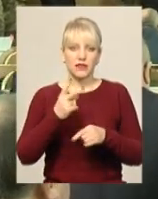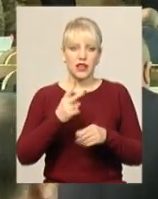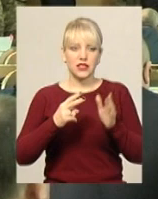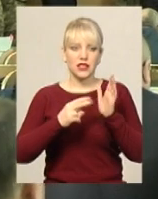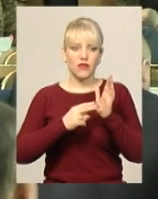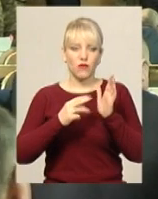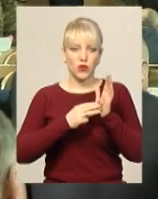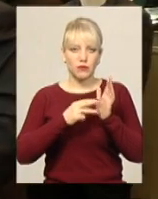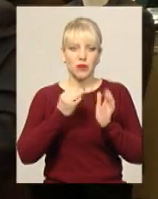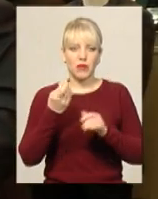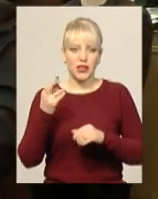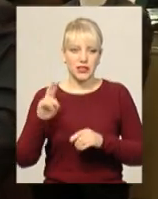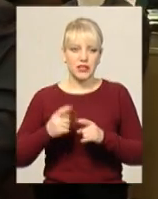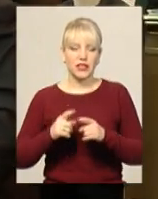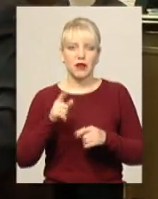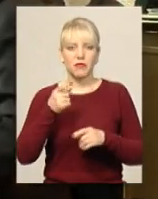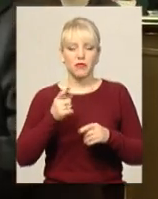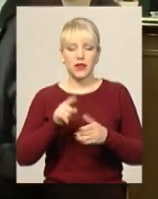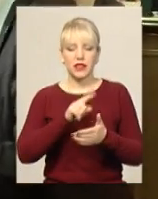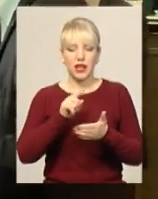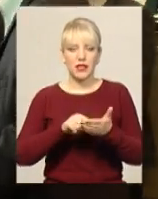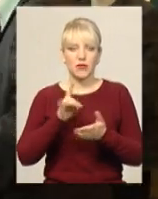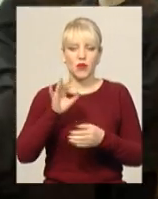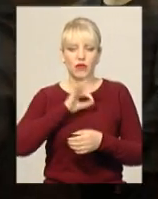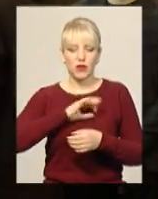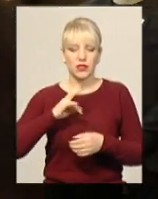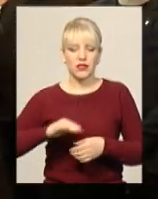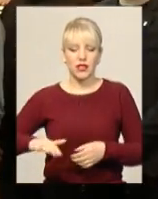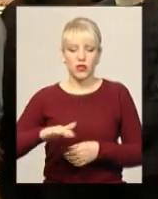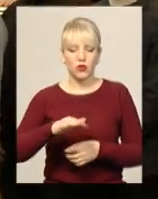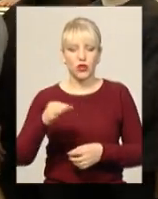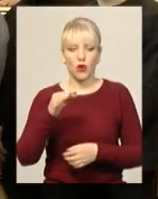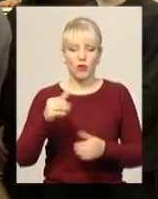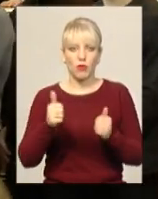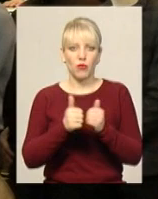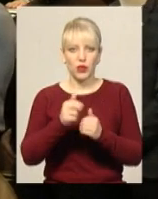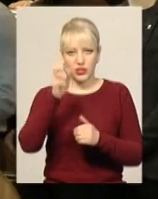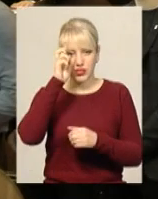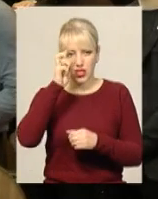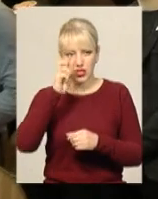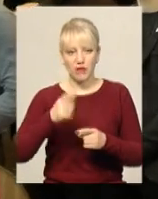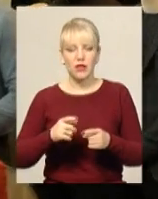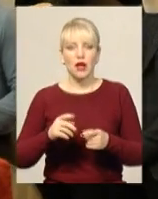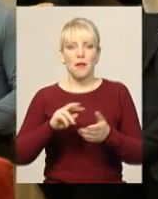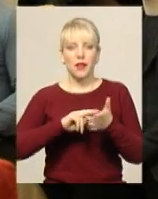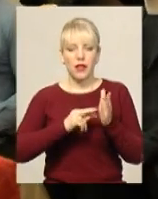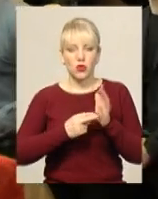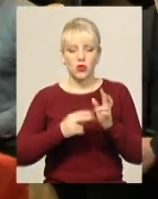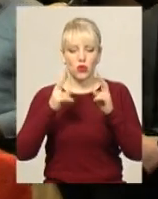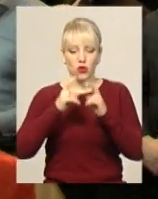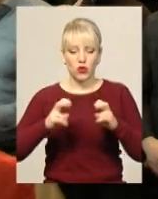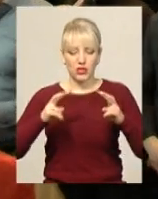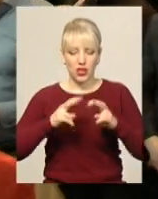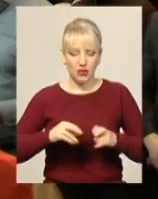ньому питання про використання на території області червоно-чорного прапора, поряд із державним, планують розглянути повторно. Юрій Куричка, Іван Мовчан,